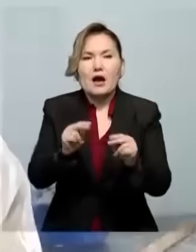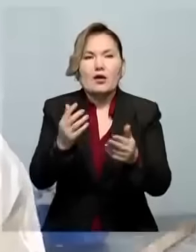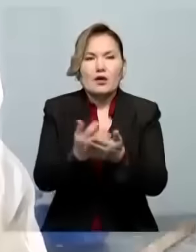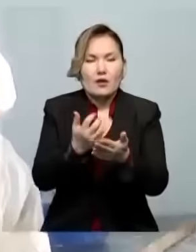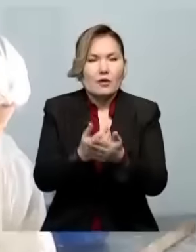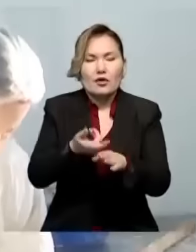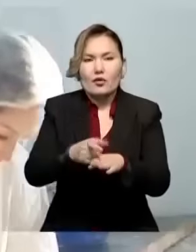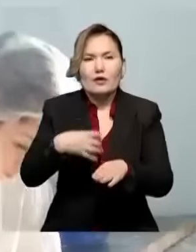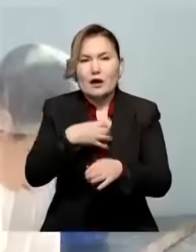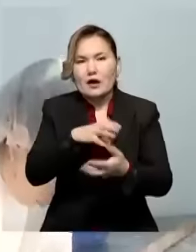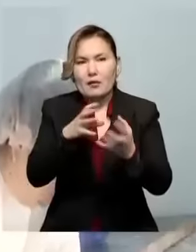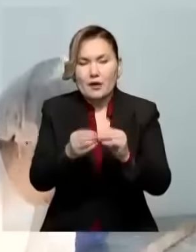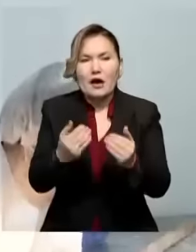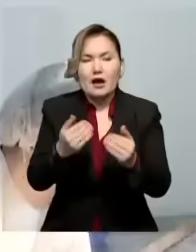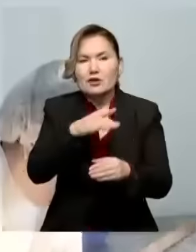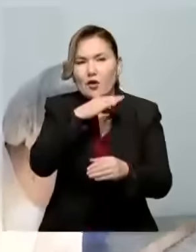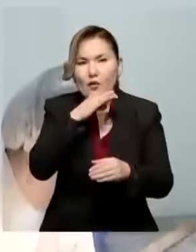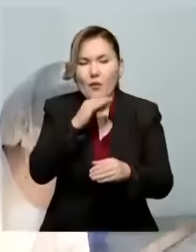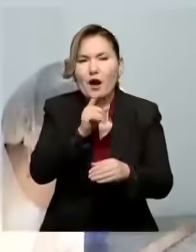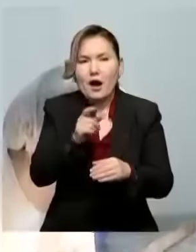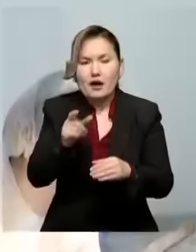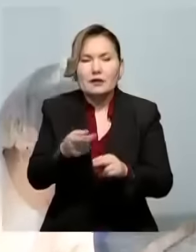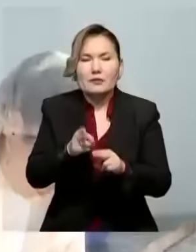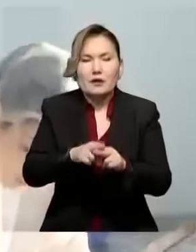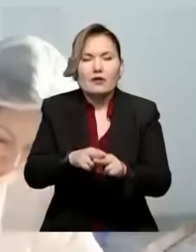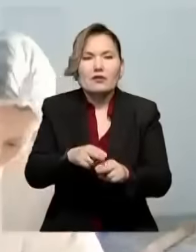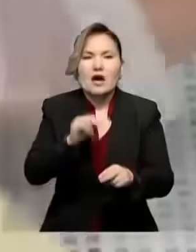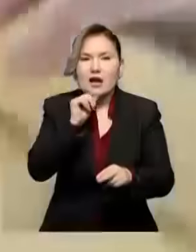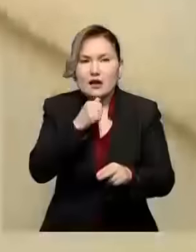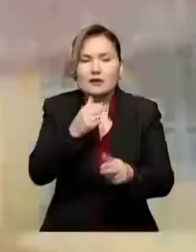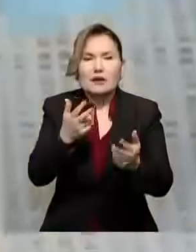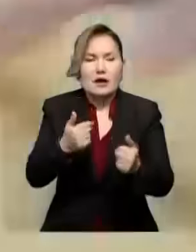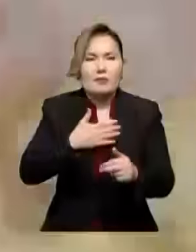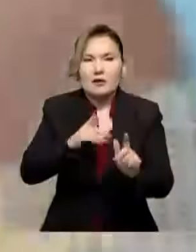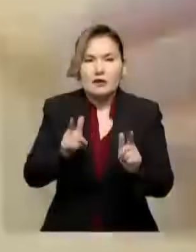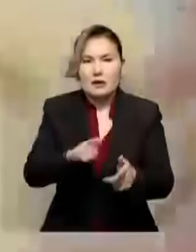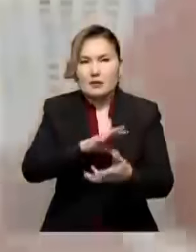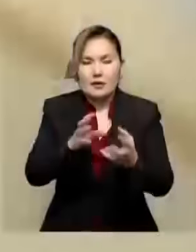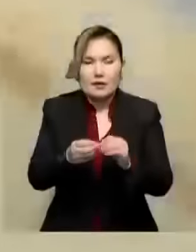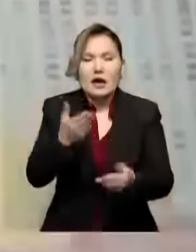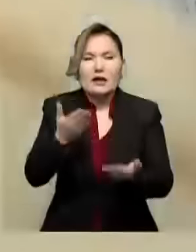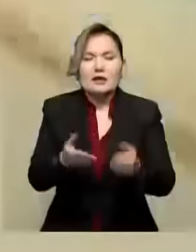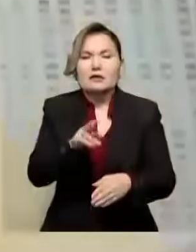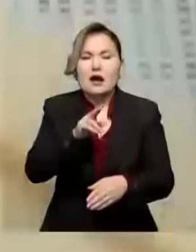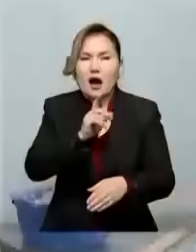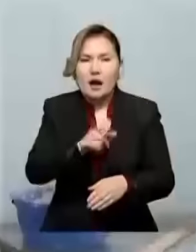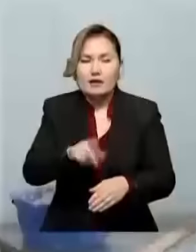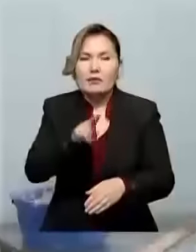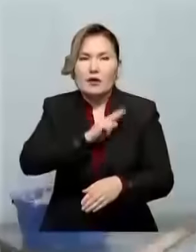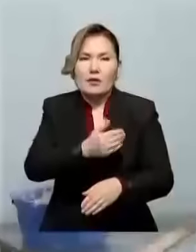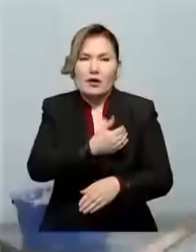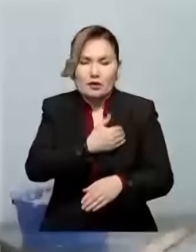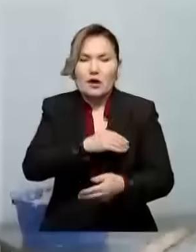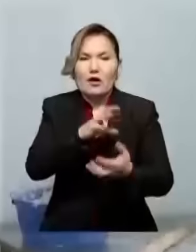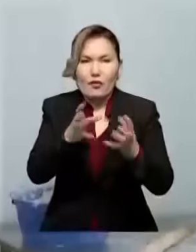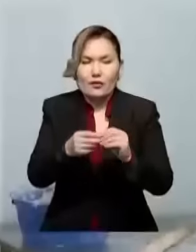табу өте маңызды, себебі қазір көп кісілер жеңіл ақша тапқысы келеді. Мен оған келіспеймін. Егер адам маңдай терімен жұмыс істесе,